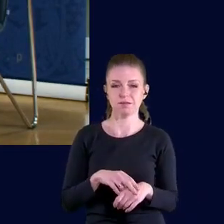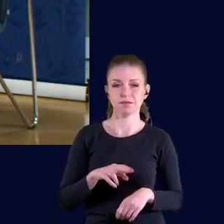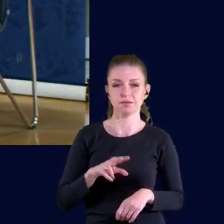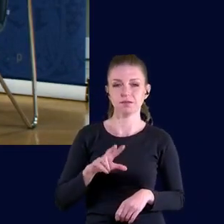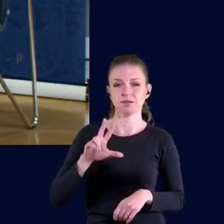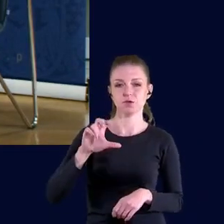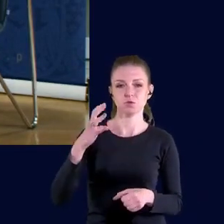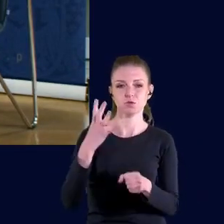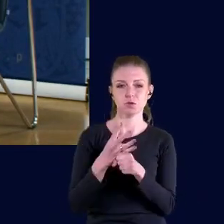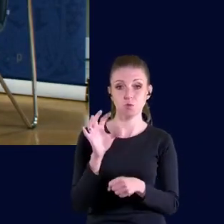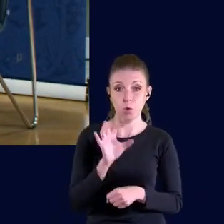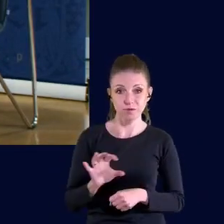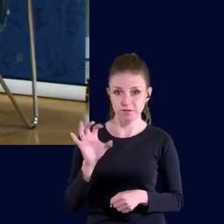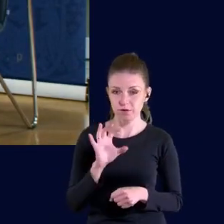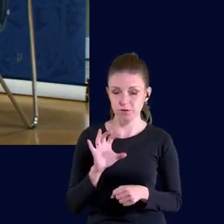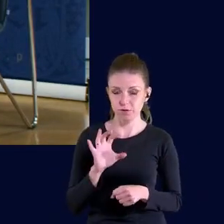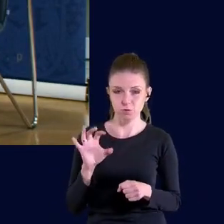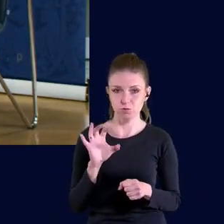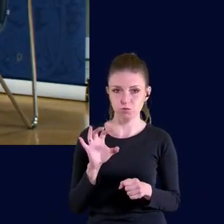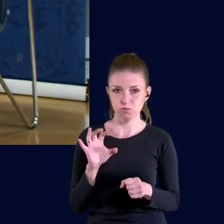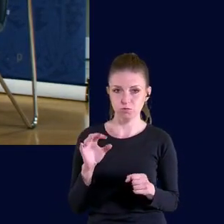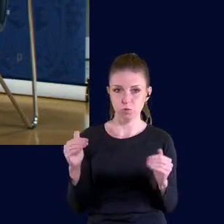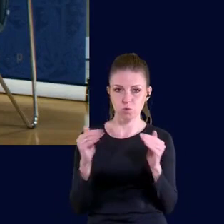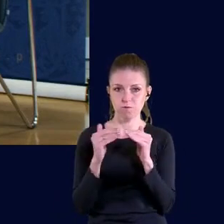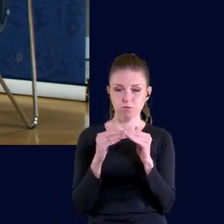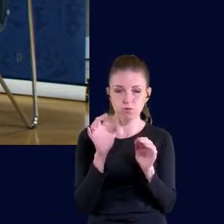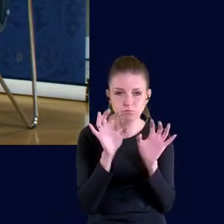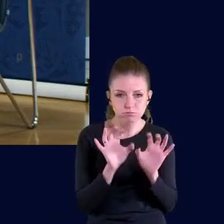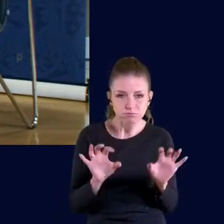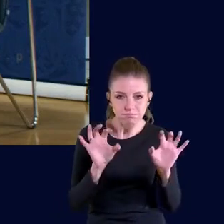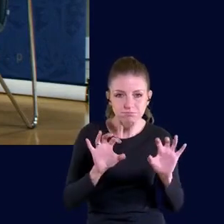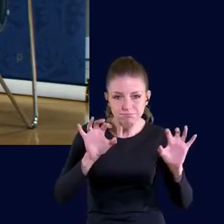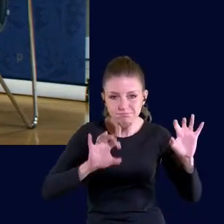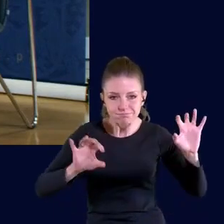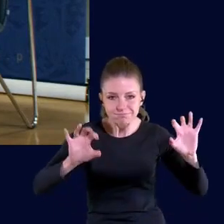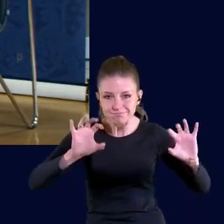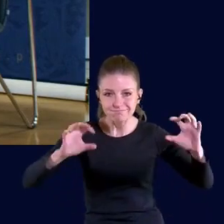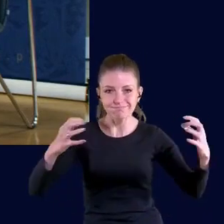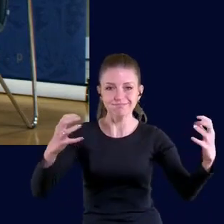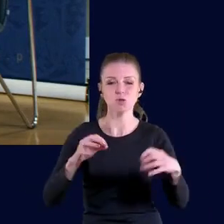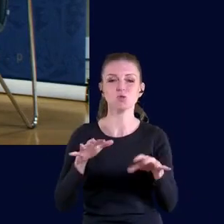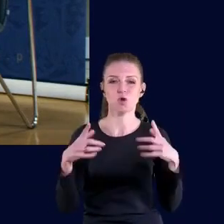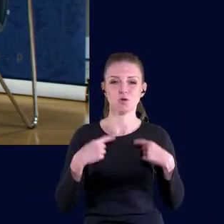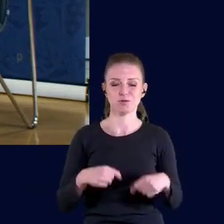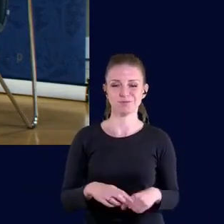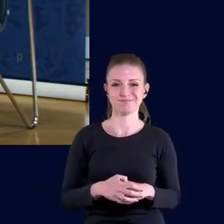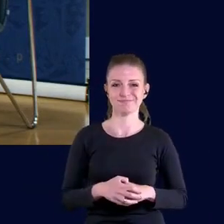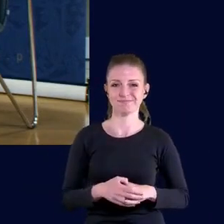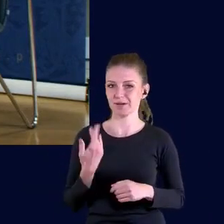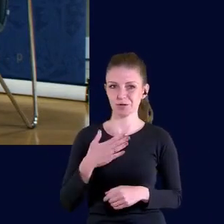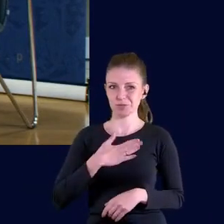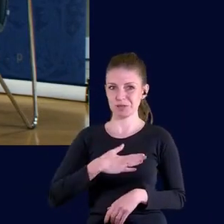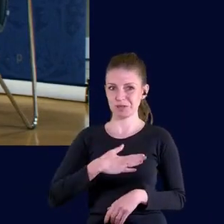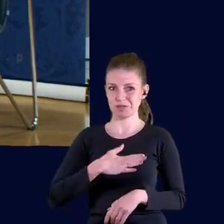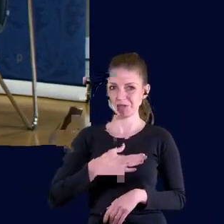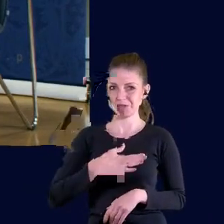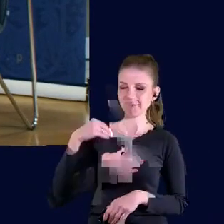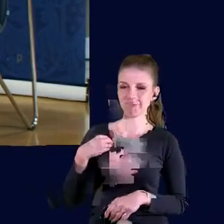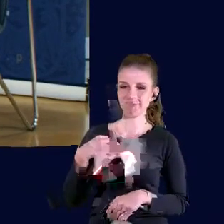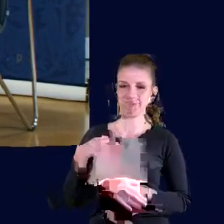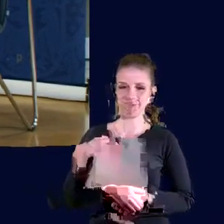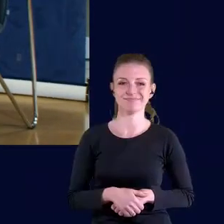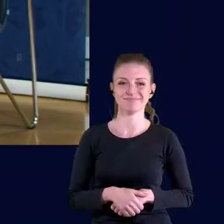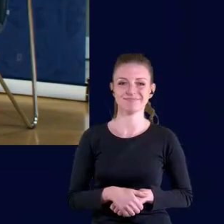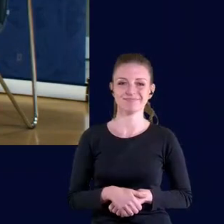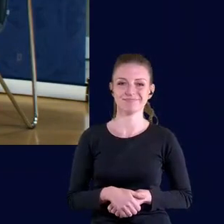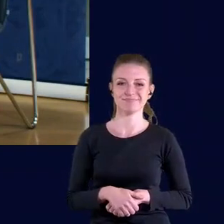obserwatorów naraz naszych naszej konferencji to bardzo bardzo przyjemna wiadomość